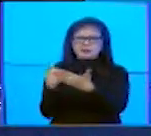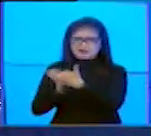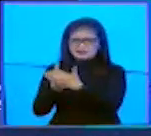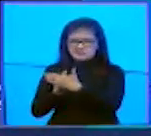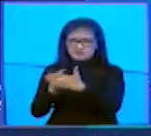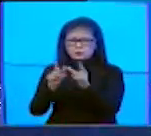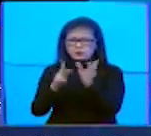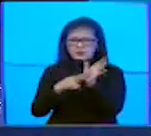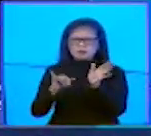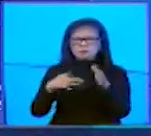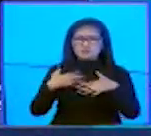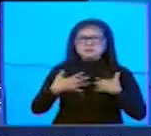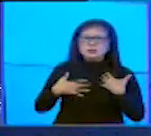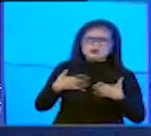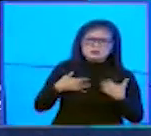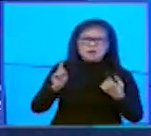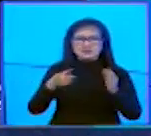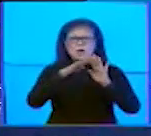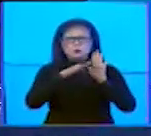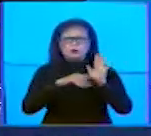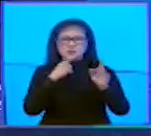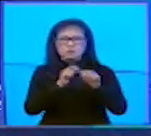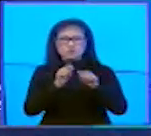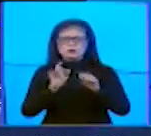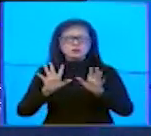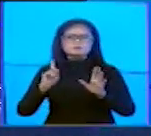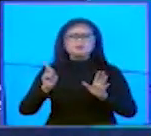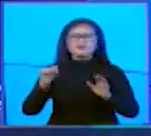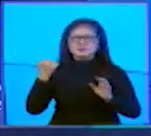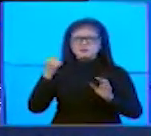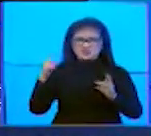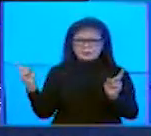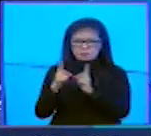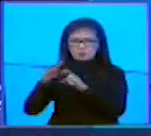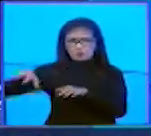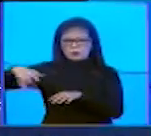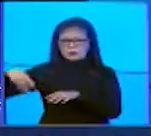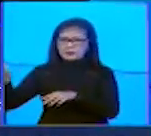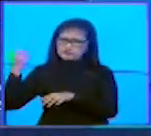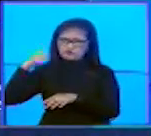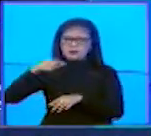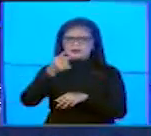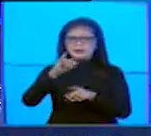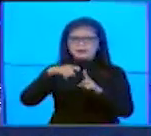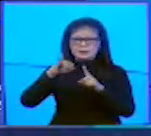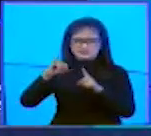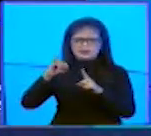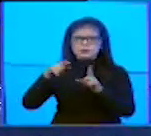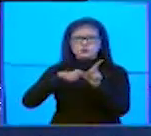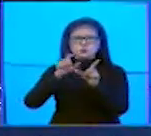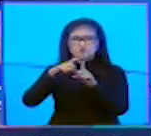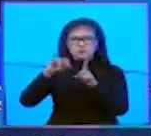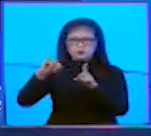merasa resah dengan aturan yang dibuat karena tidak bisa bertemu keluarga dan Berikut laporan Riki Iskandar Yudi Rizaldi dan Jaka Samsa